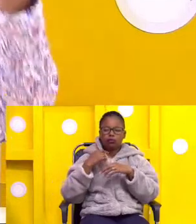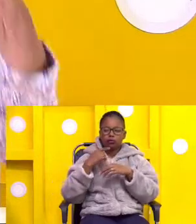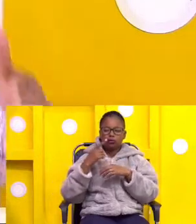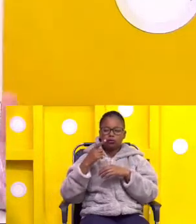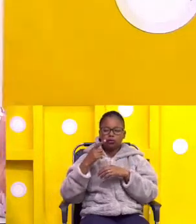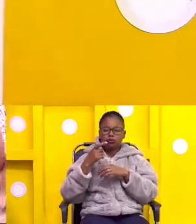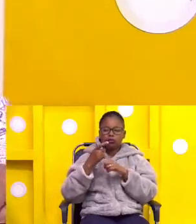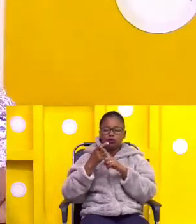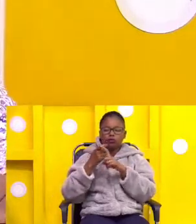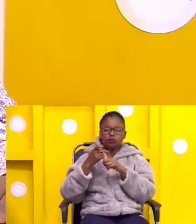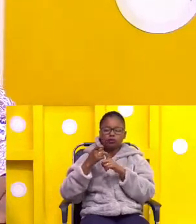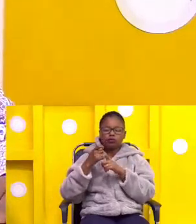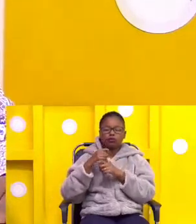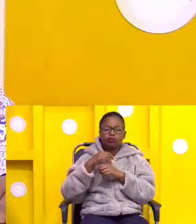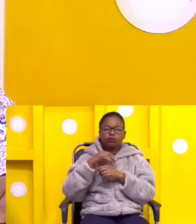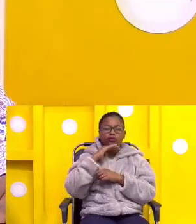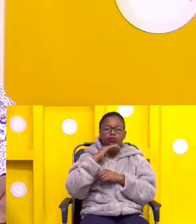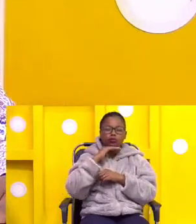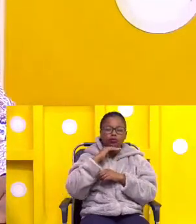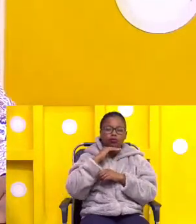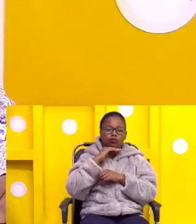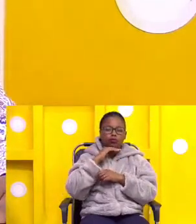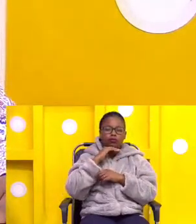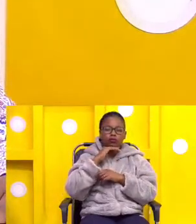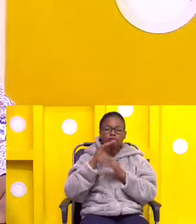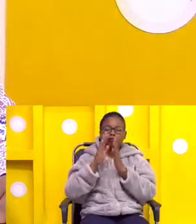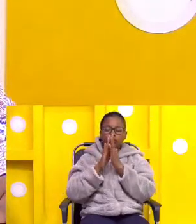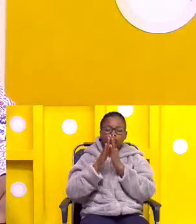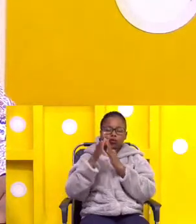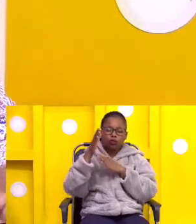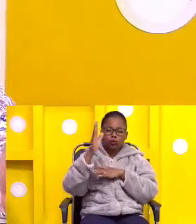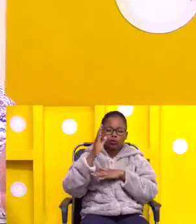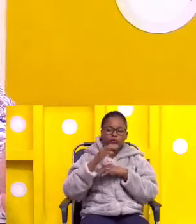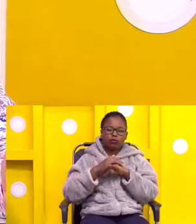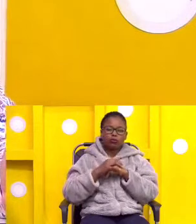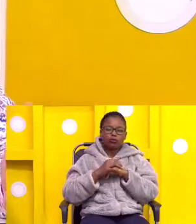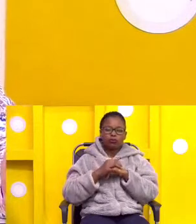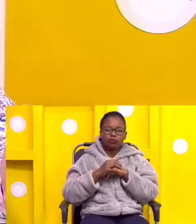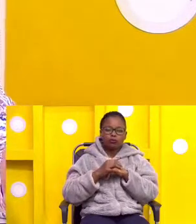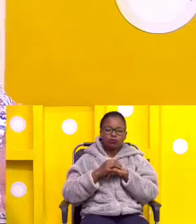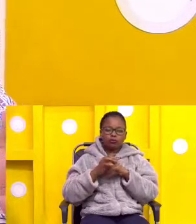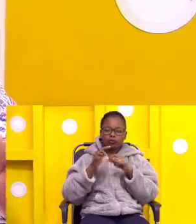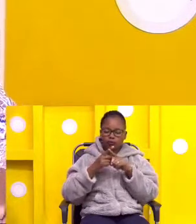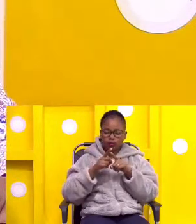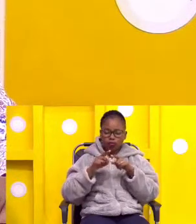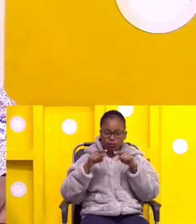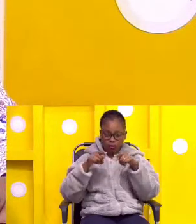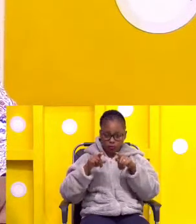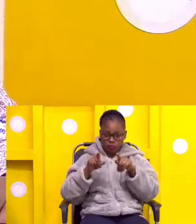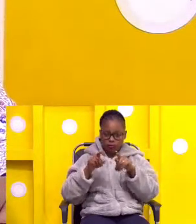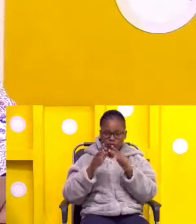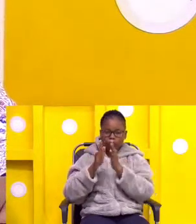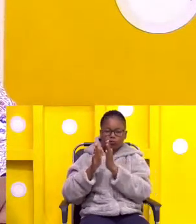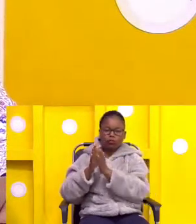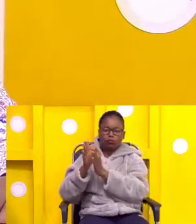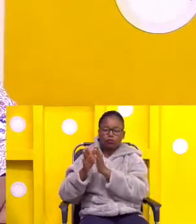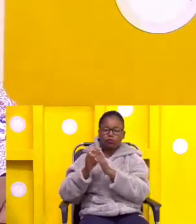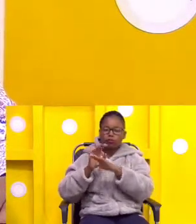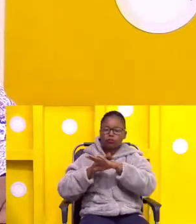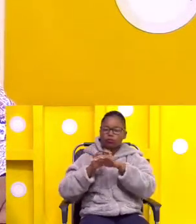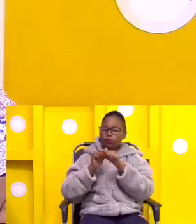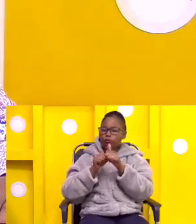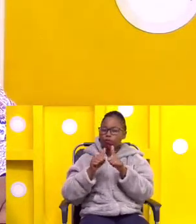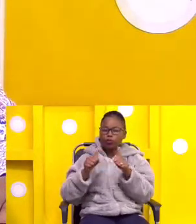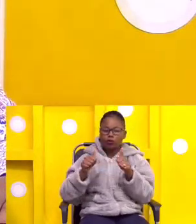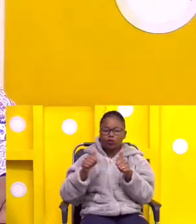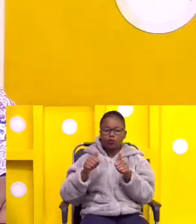Akiuma abelira. Bwana asifuwe sana. Niara dhite kukua wake naga kuharele liyawega. Nako